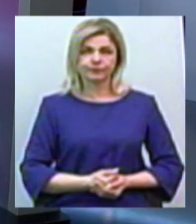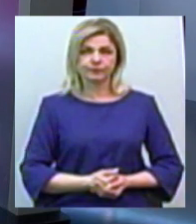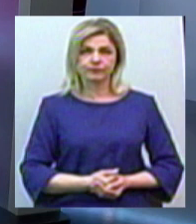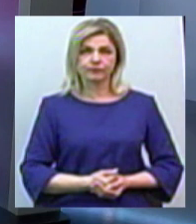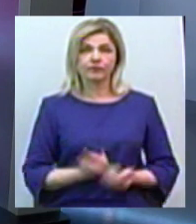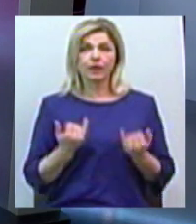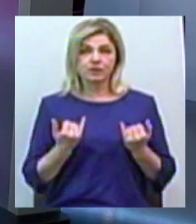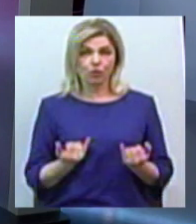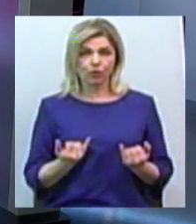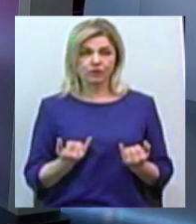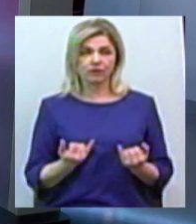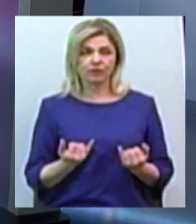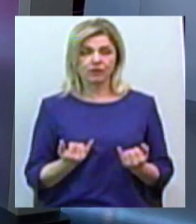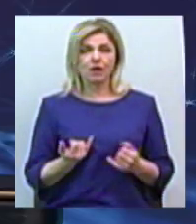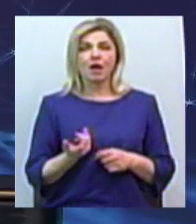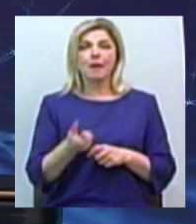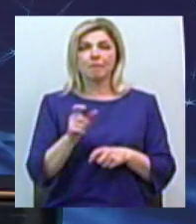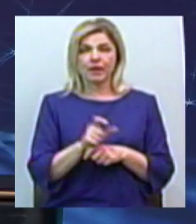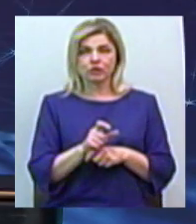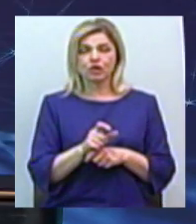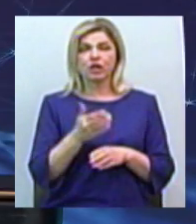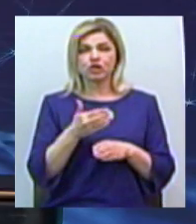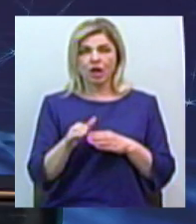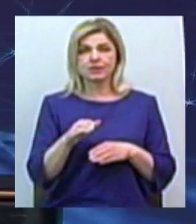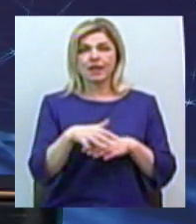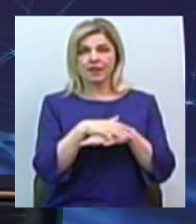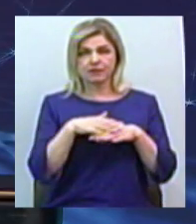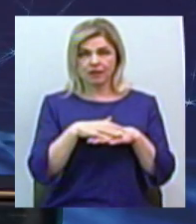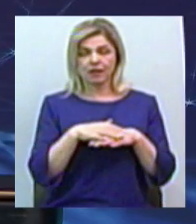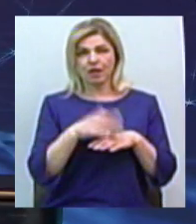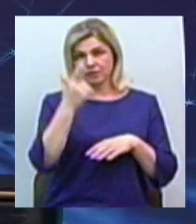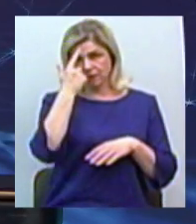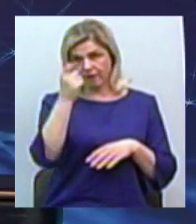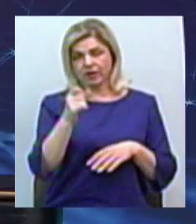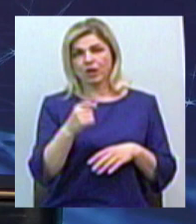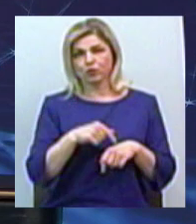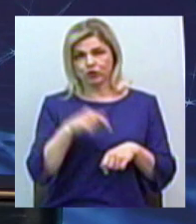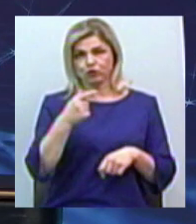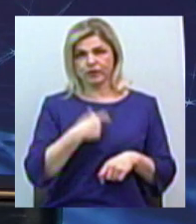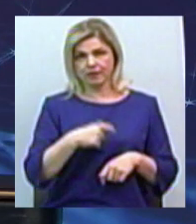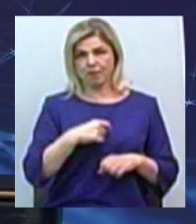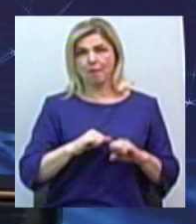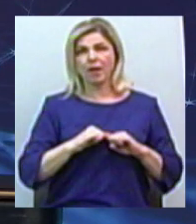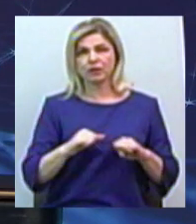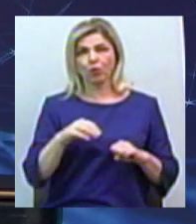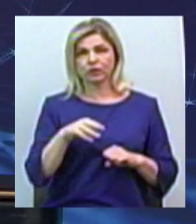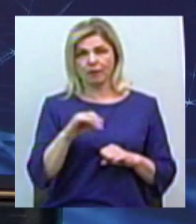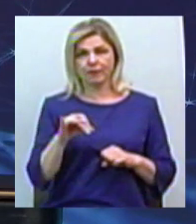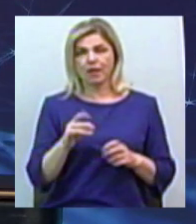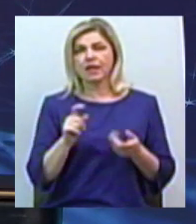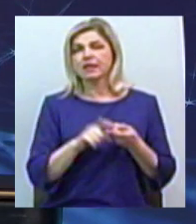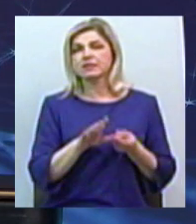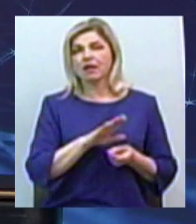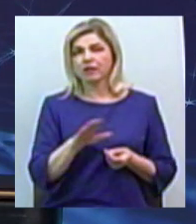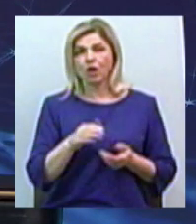На сьогоднішній день більша частина населення, в принципі, заявляє себе, відчуває себе патріотами. Причому незалежно від того,